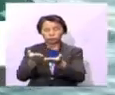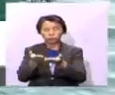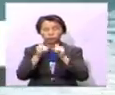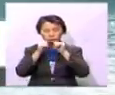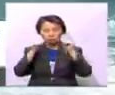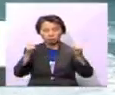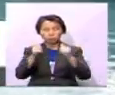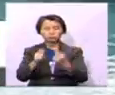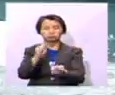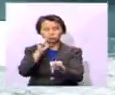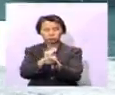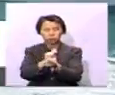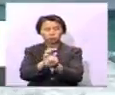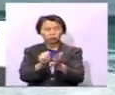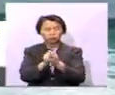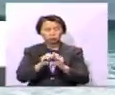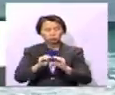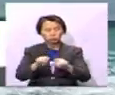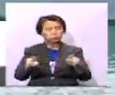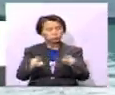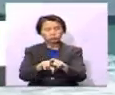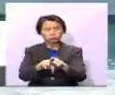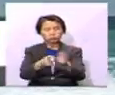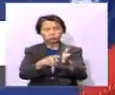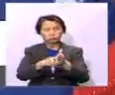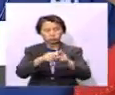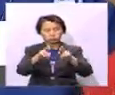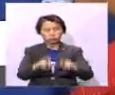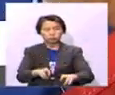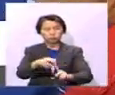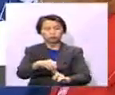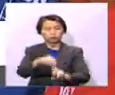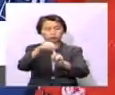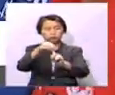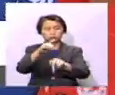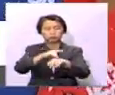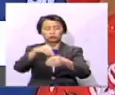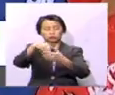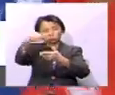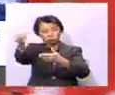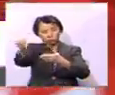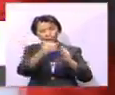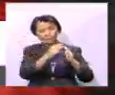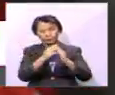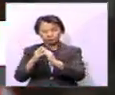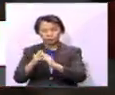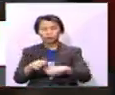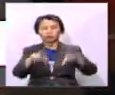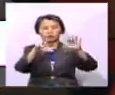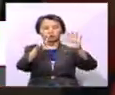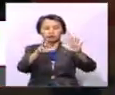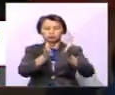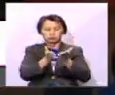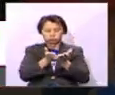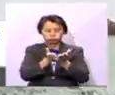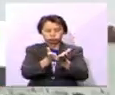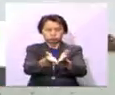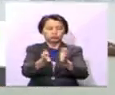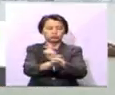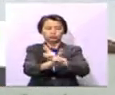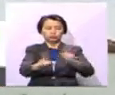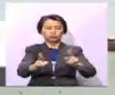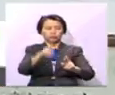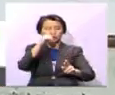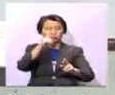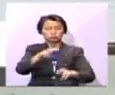itu bertepatan dan bergerak seiring dengan keperluan rakyat khususnya di luar bandar. Sebanyak 8 buah perahu disediakan